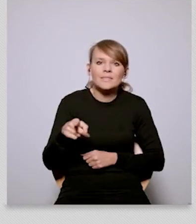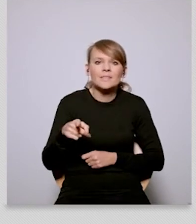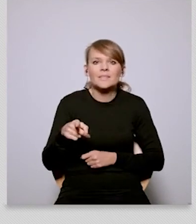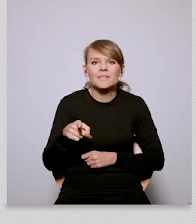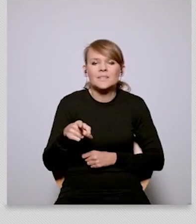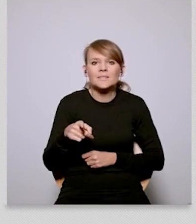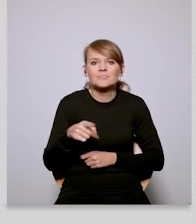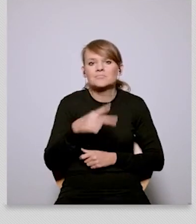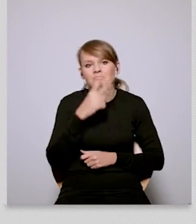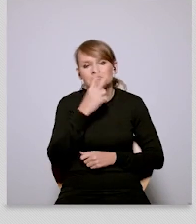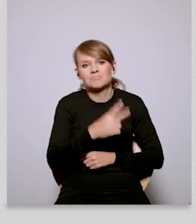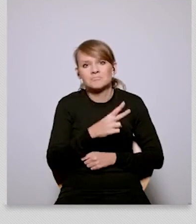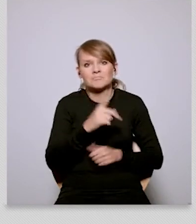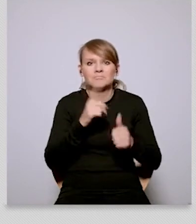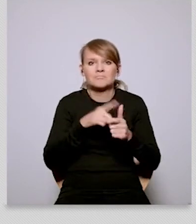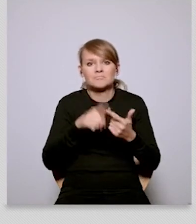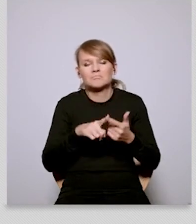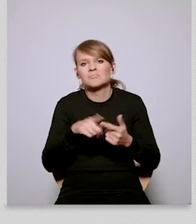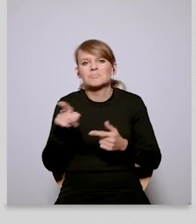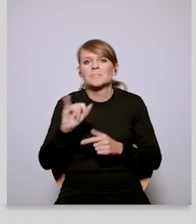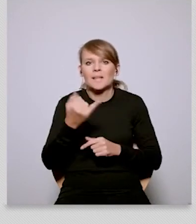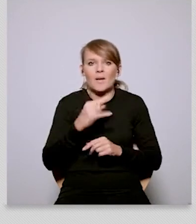dwa punkty byś odpowiedziała